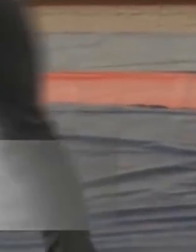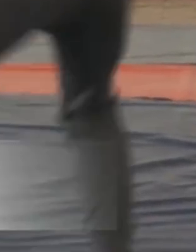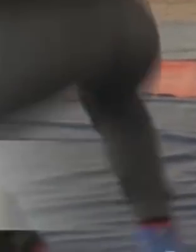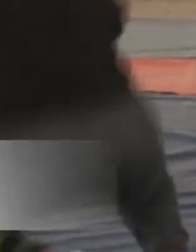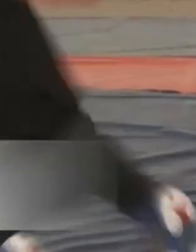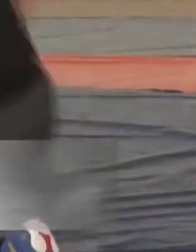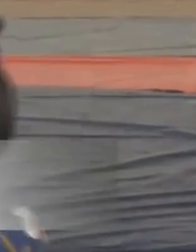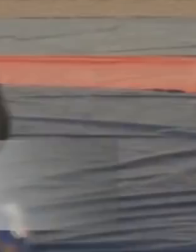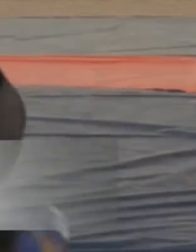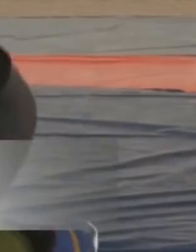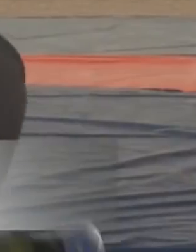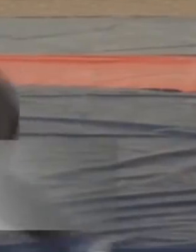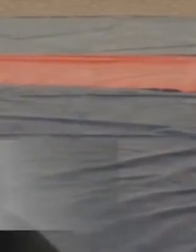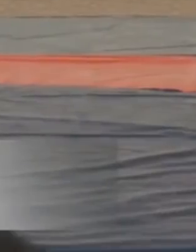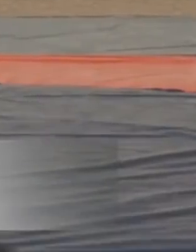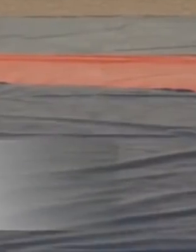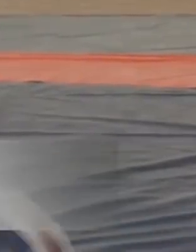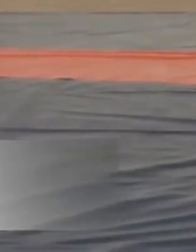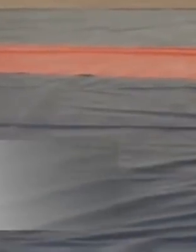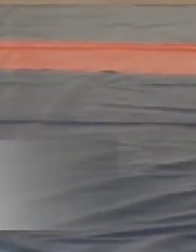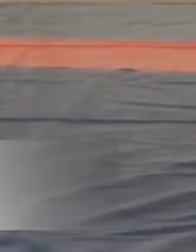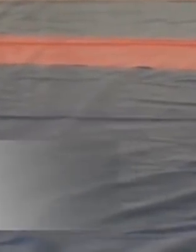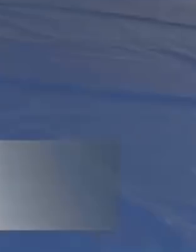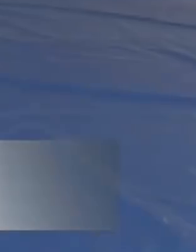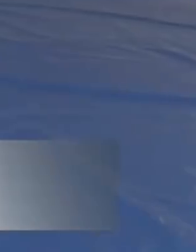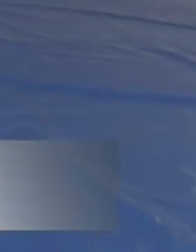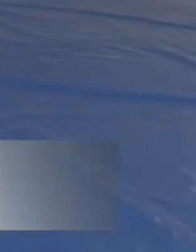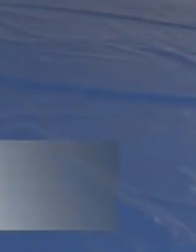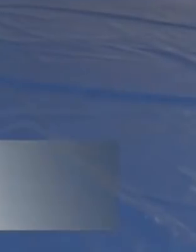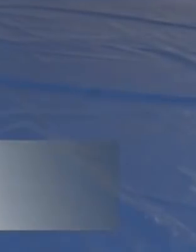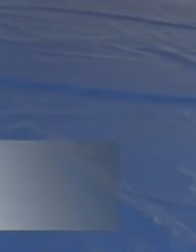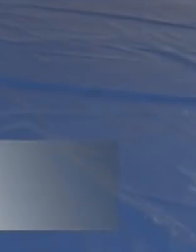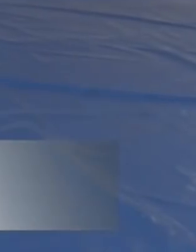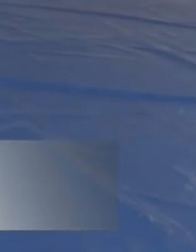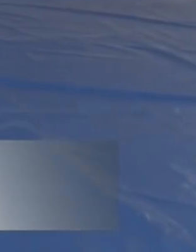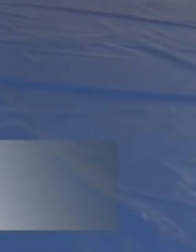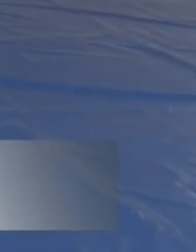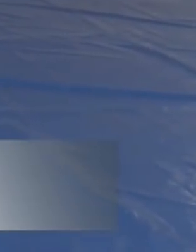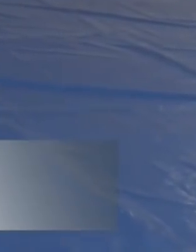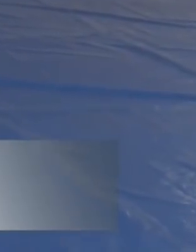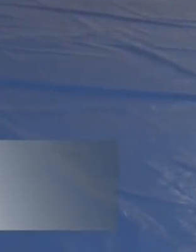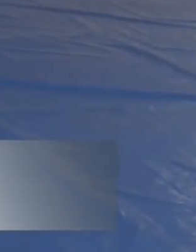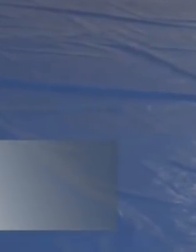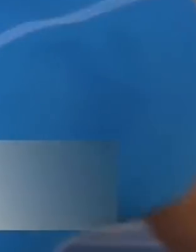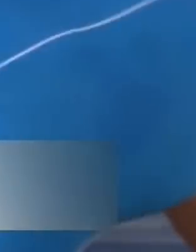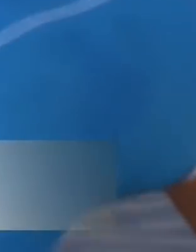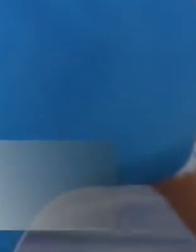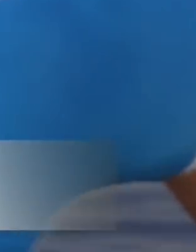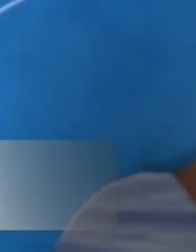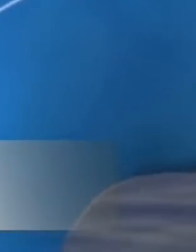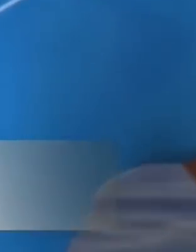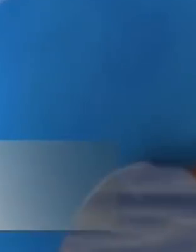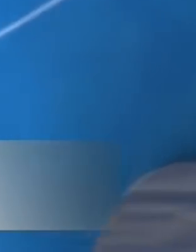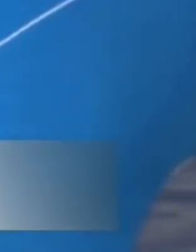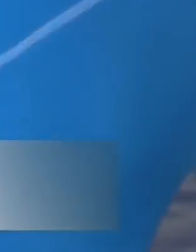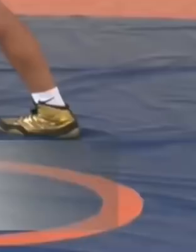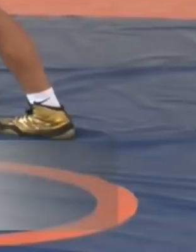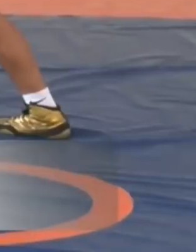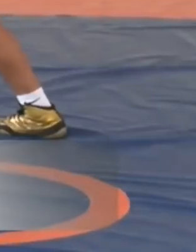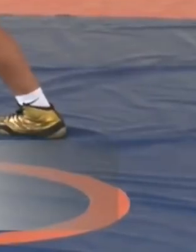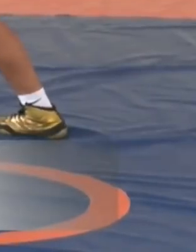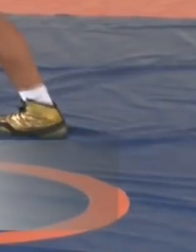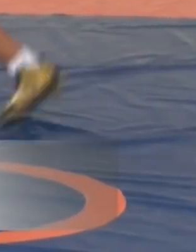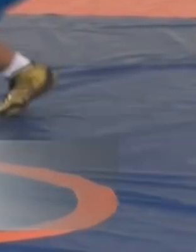чөлөөтхийн залуучуудын дэлхийн аваргын тэмцээнд Монгол улсаас эрэгтэйчүүдээс 10, эмэгтэйчүүдээс 10 нийтдээ 20 тамирчин буюу бүтэн багаар оролцохоор бэлтгэж